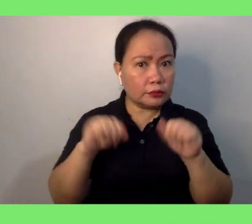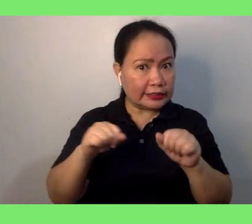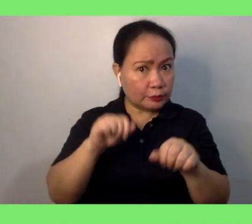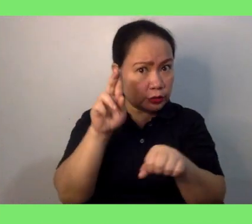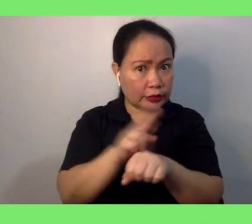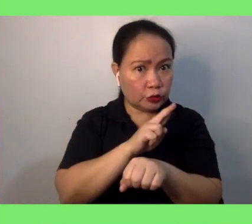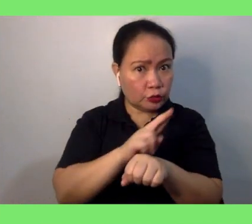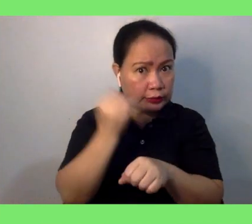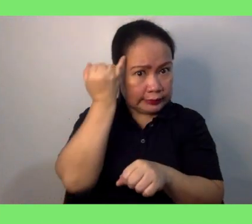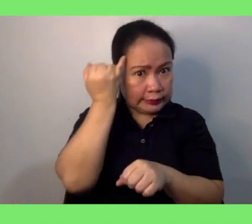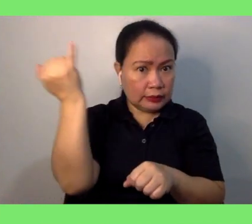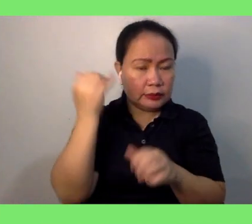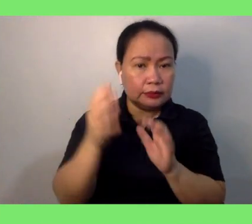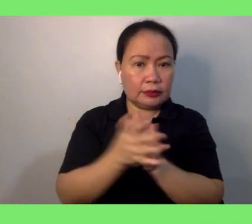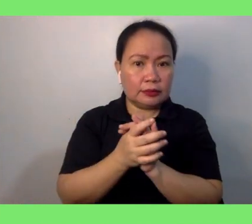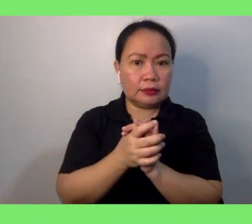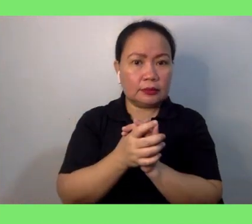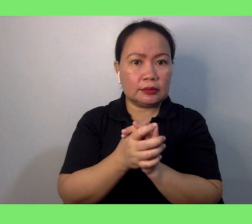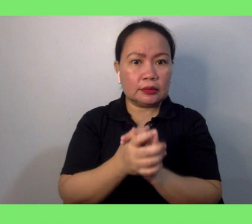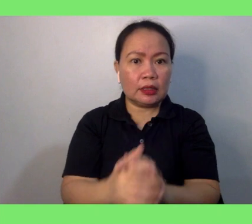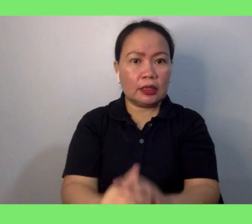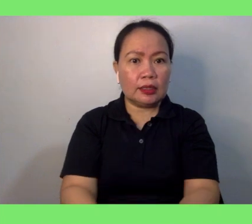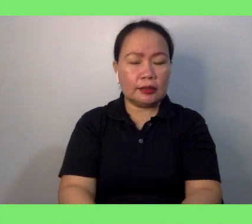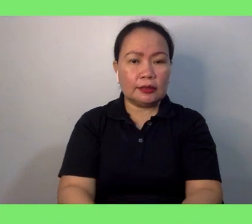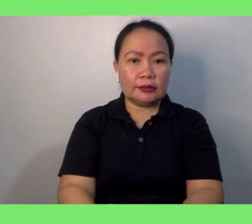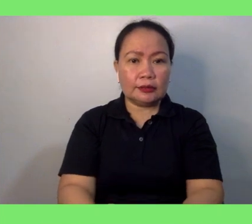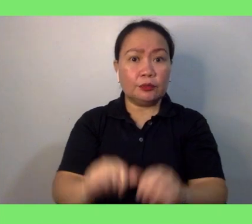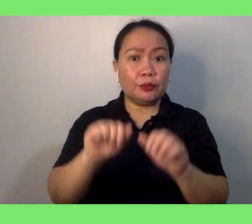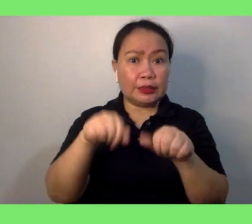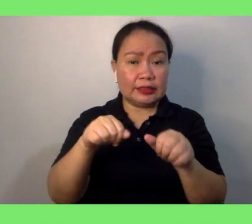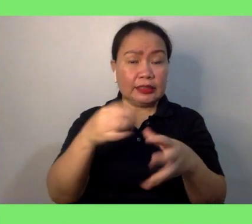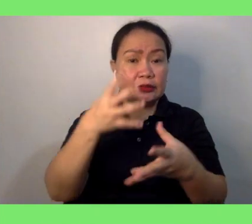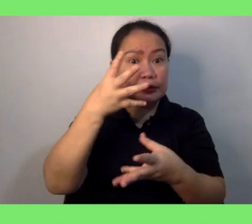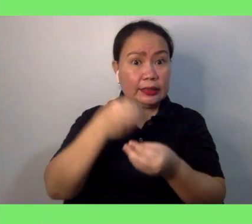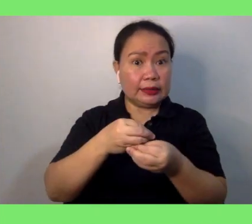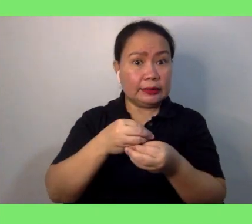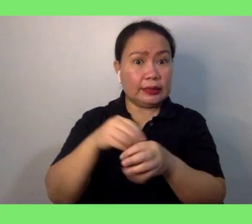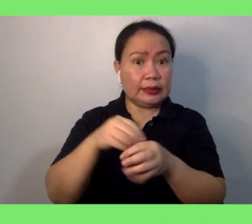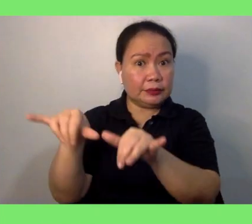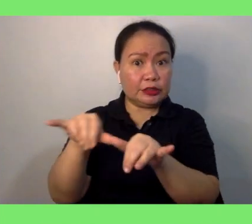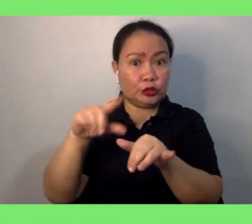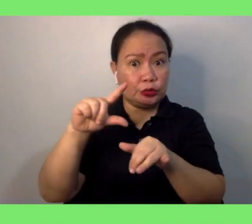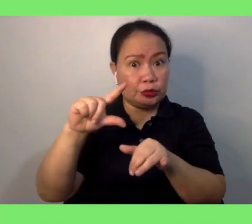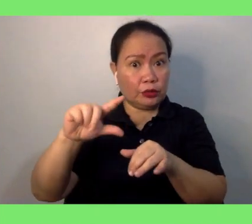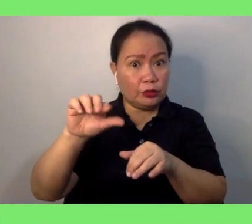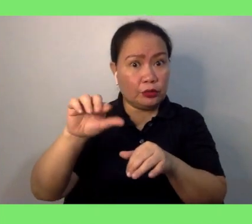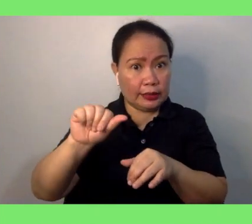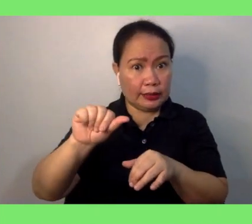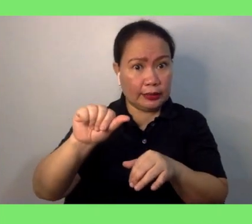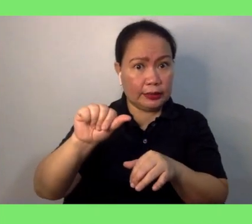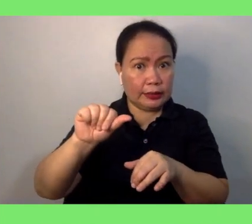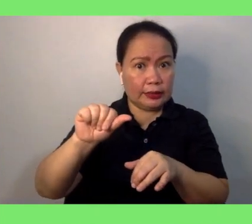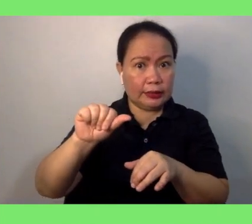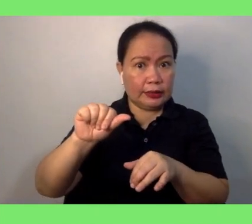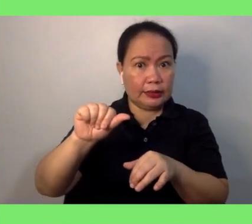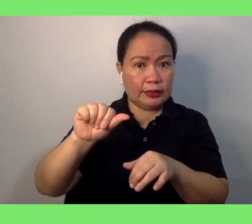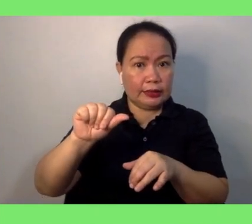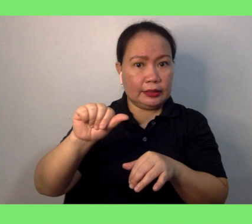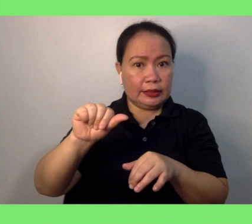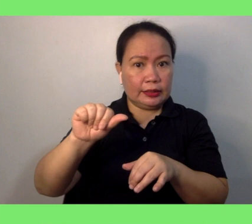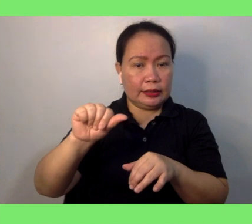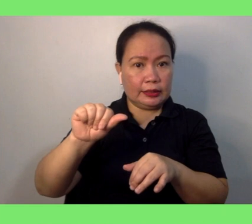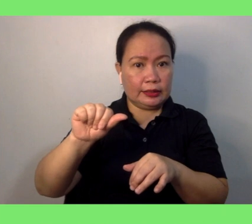dito? Okay, so, pwede nating i-add yung measure ni angle A na 62